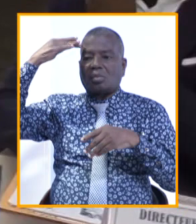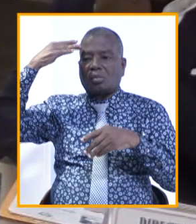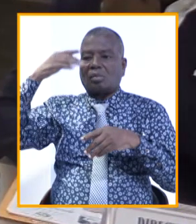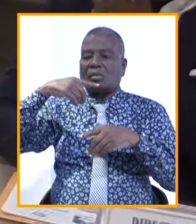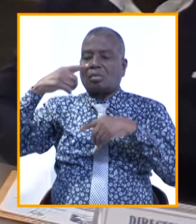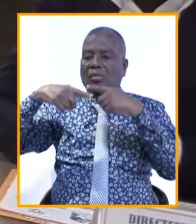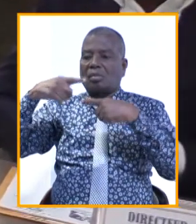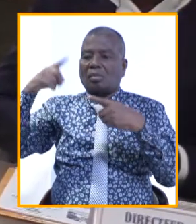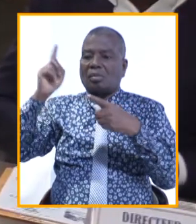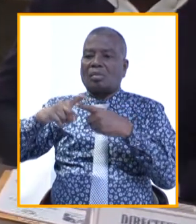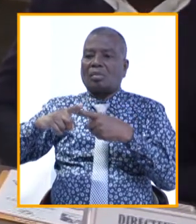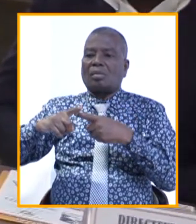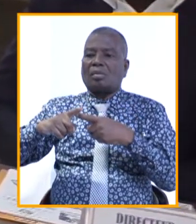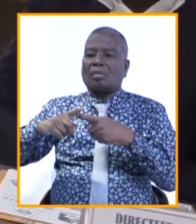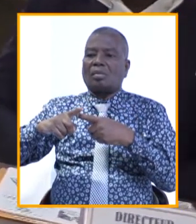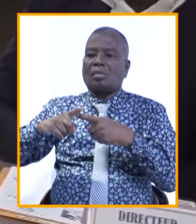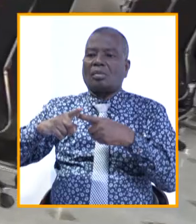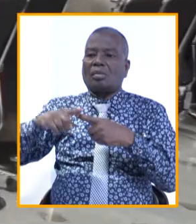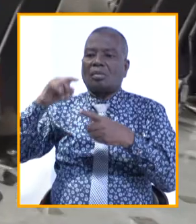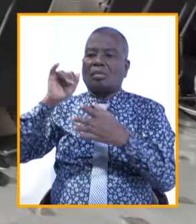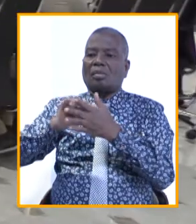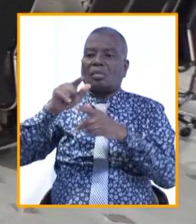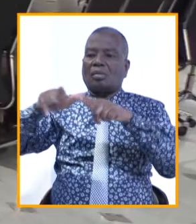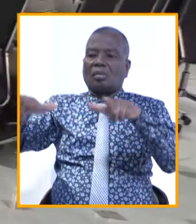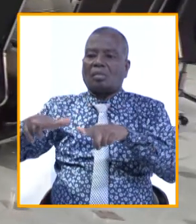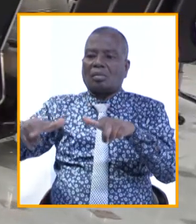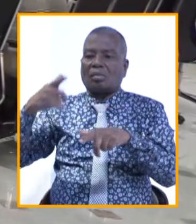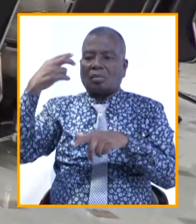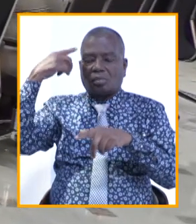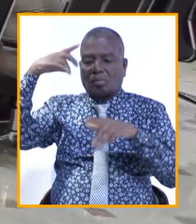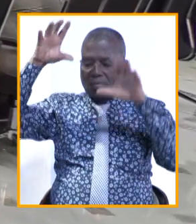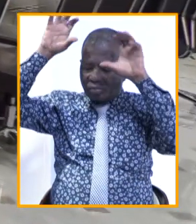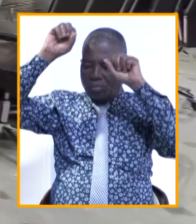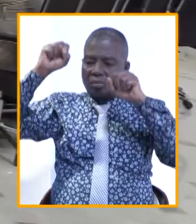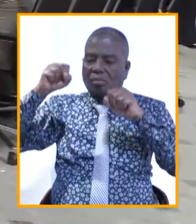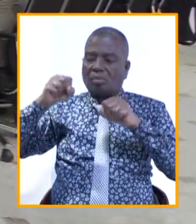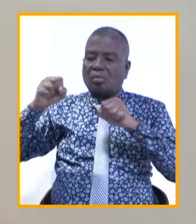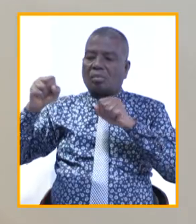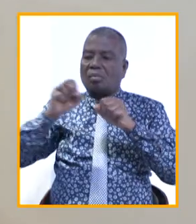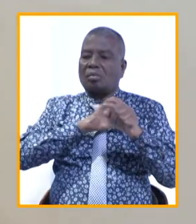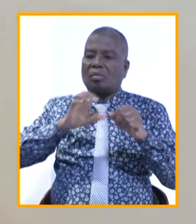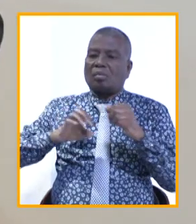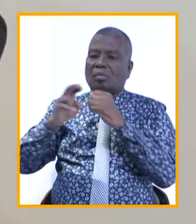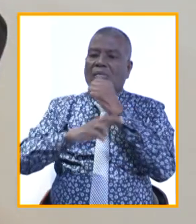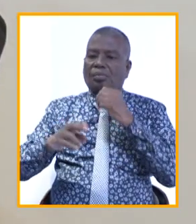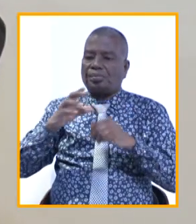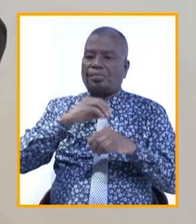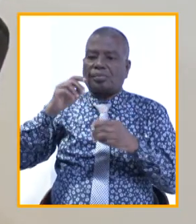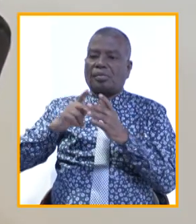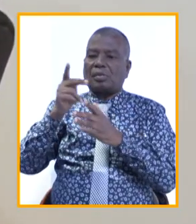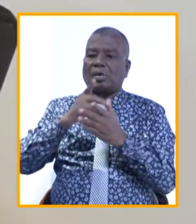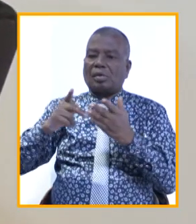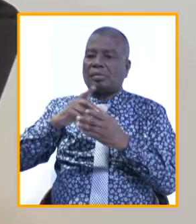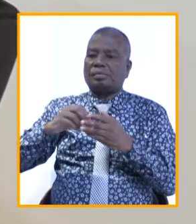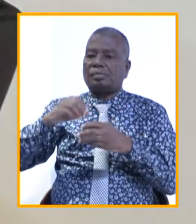du ministre d'État, ministre de la Défense Tene Biraïma Ouattara, président du conseil régional du Tchologo. Dans sa phase de